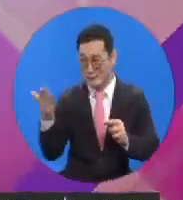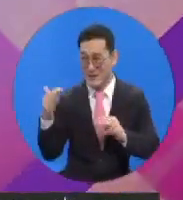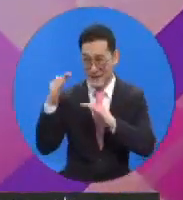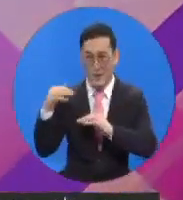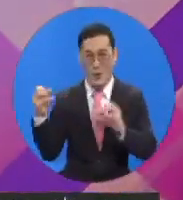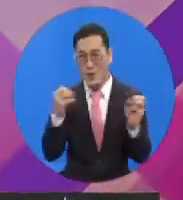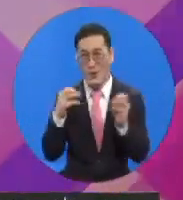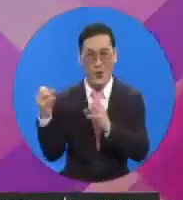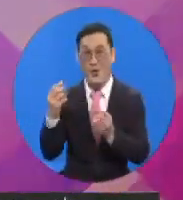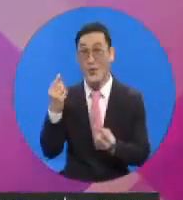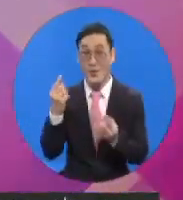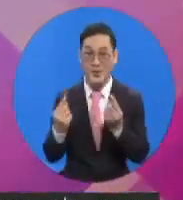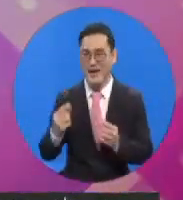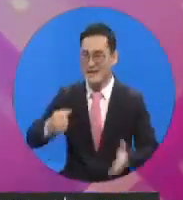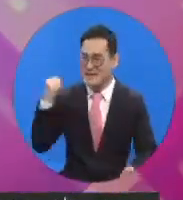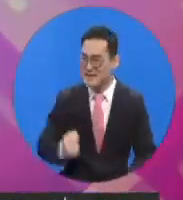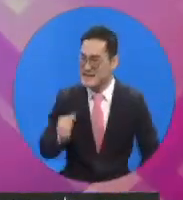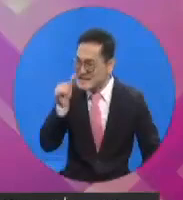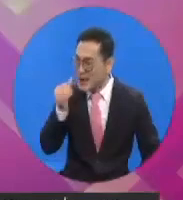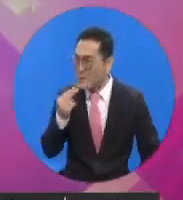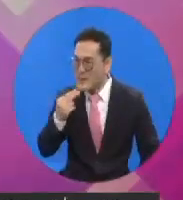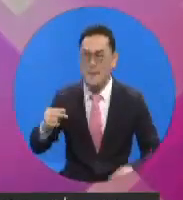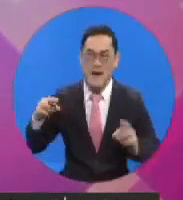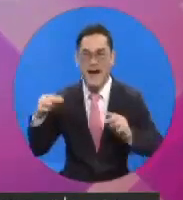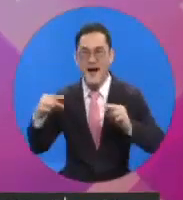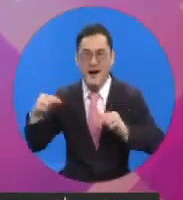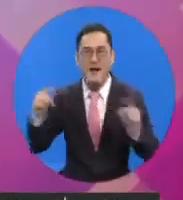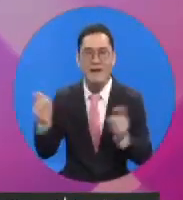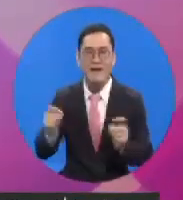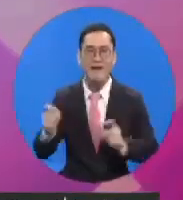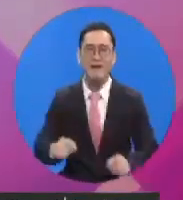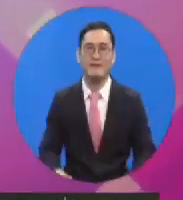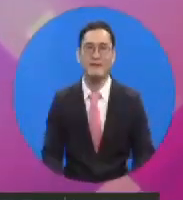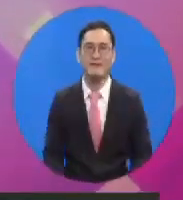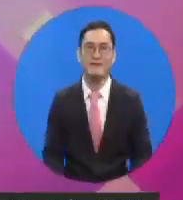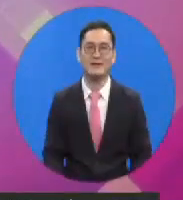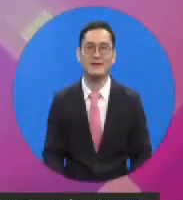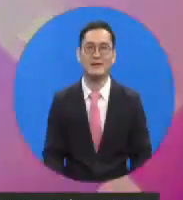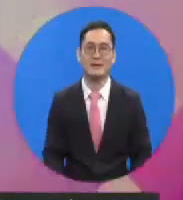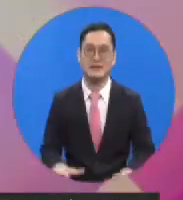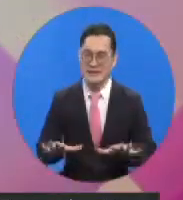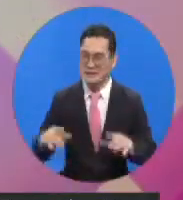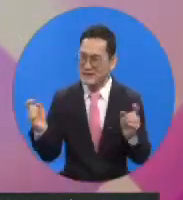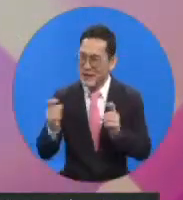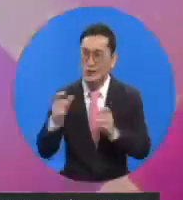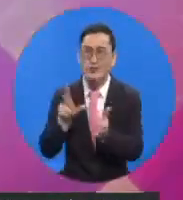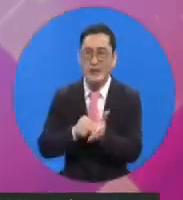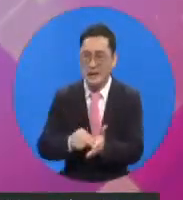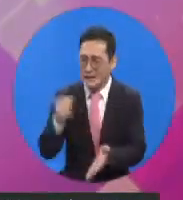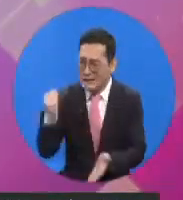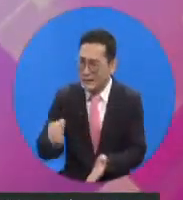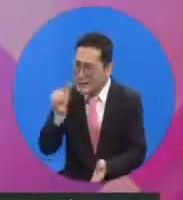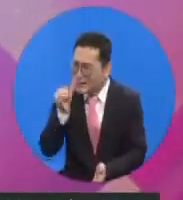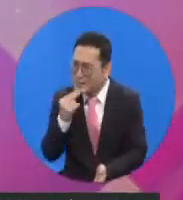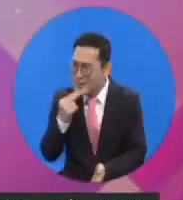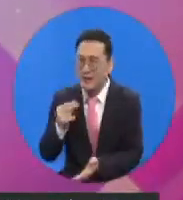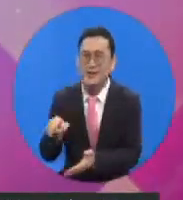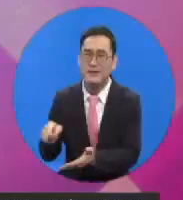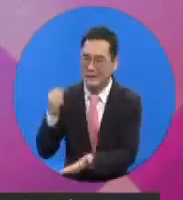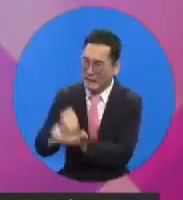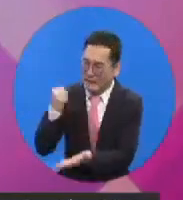총장이 쳤다면 사과한다라고 했는데 사실 본질적인 건 책상을 치느냐 안 치느냐가 아니라 김병현 박사님 네.